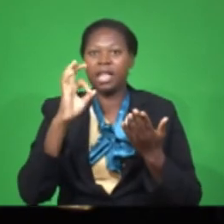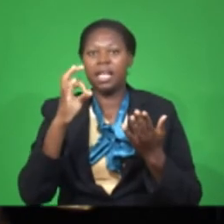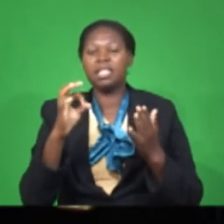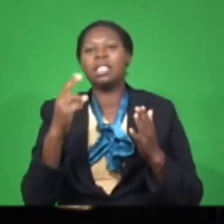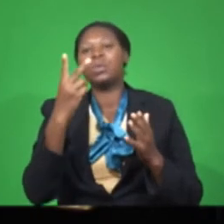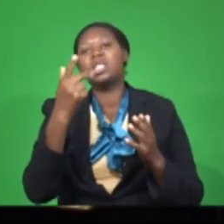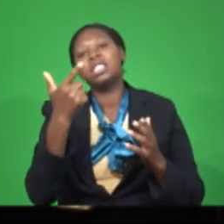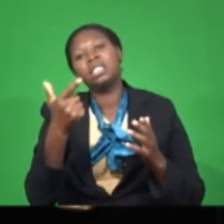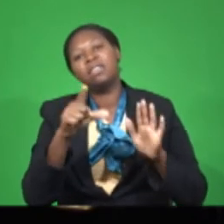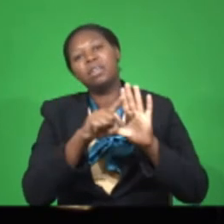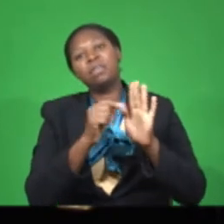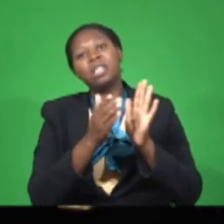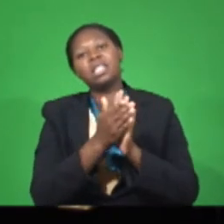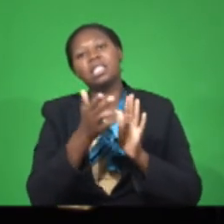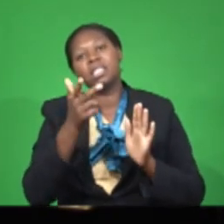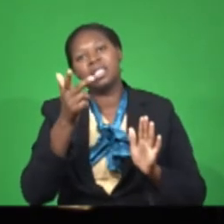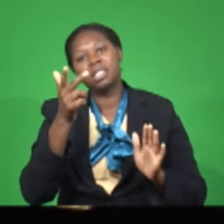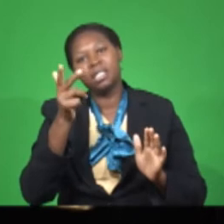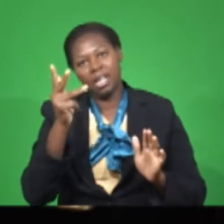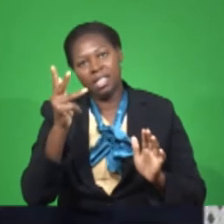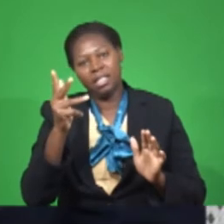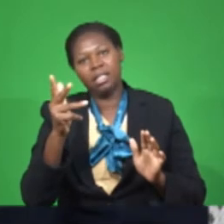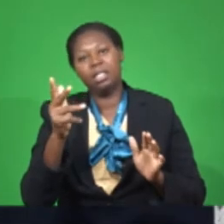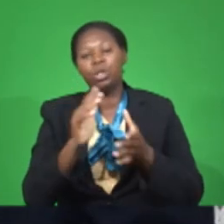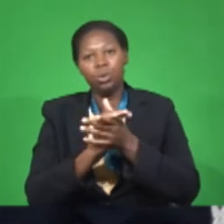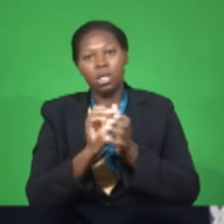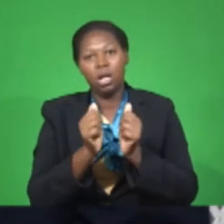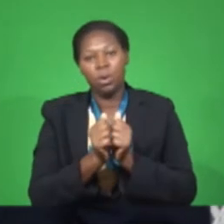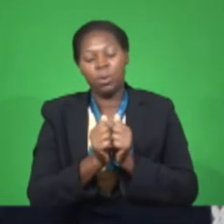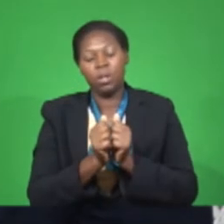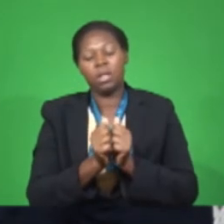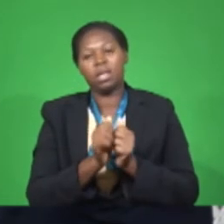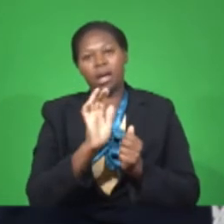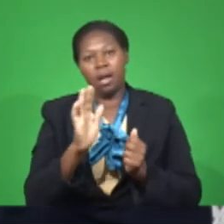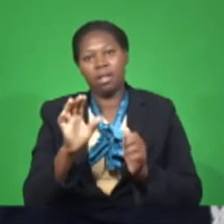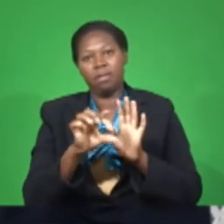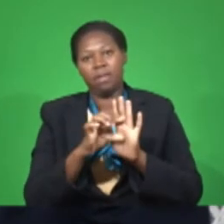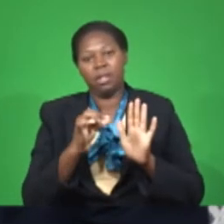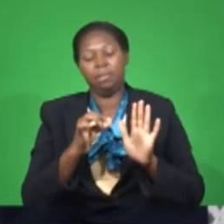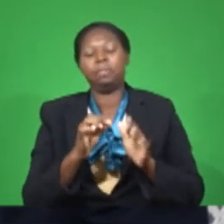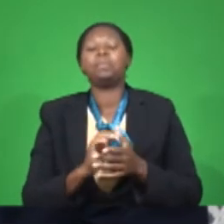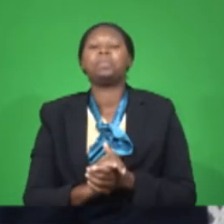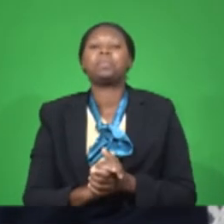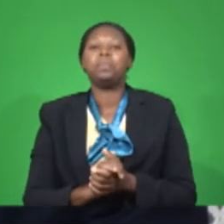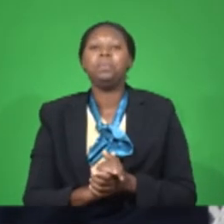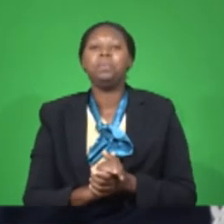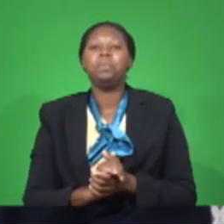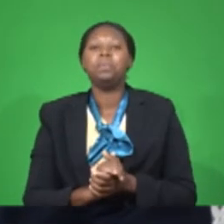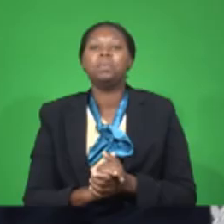Tova tawe ringa pamochi tena Genesis 32, verse 27. Genesis 27, verse 19.